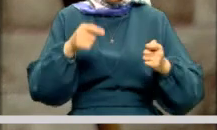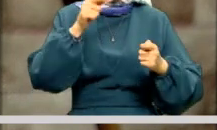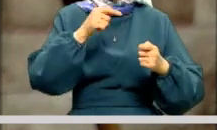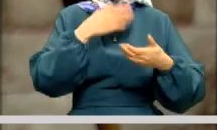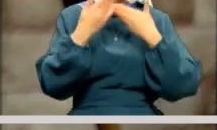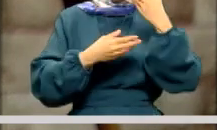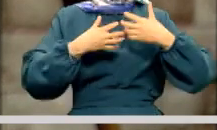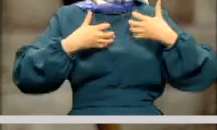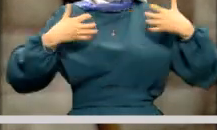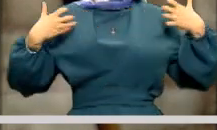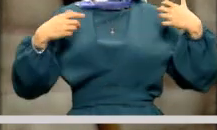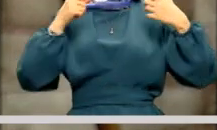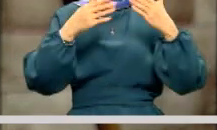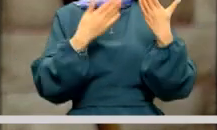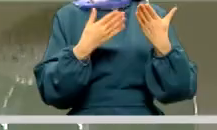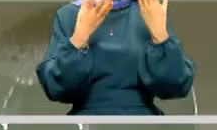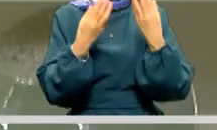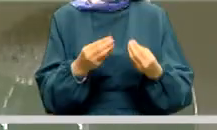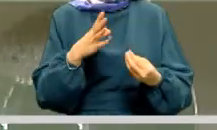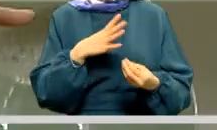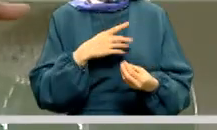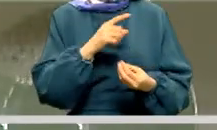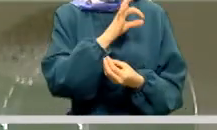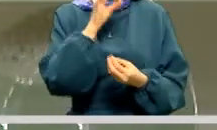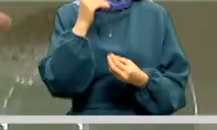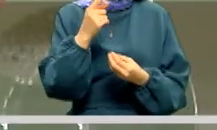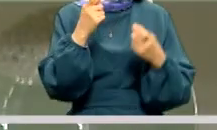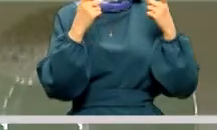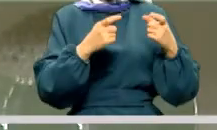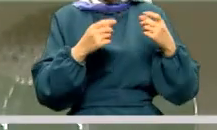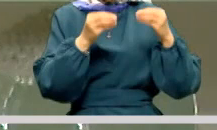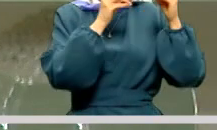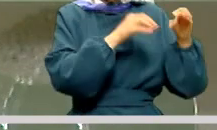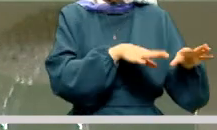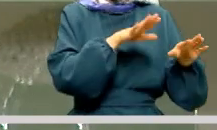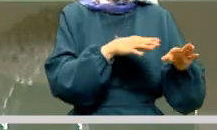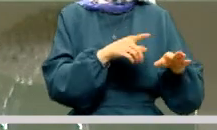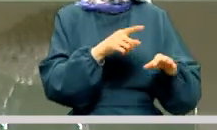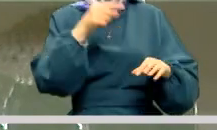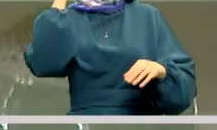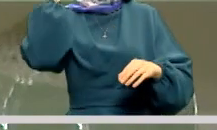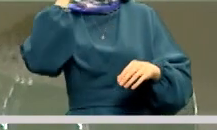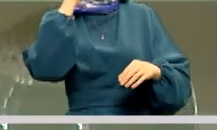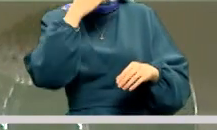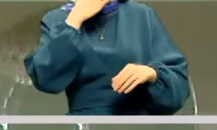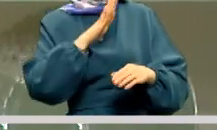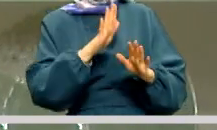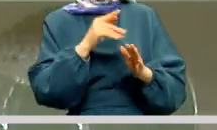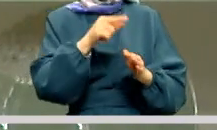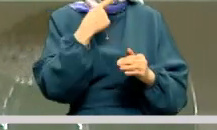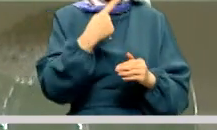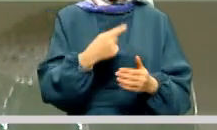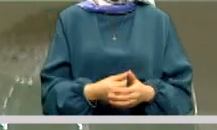o kadar nettir ki Yani hiçbir yerde bir şey bırakalım da geri döndüğümüzde orada hiçbir tereddüt yaşamazdık şu dipnotta söyleyeceğim